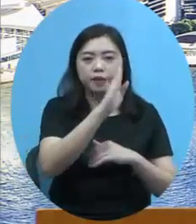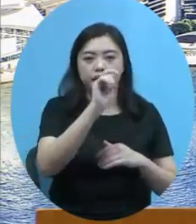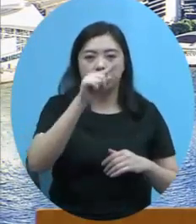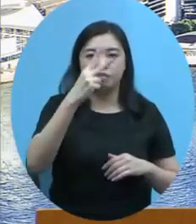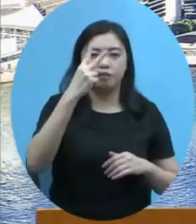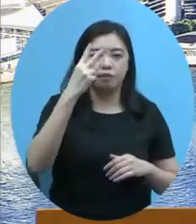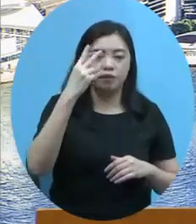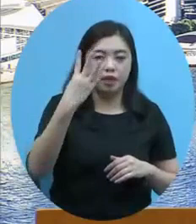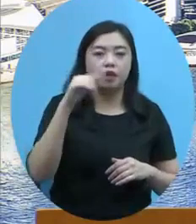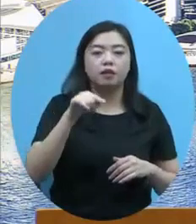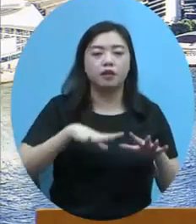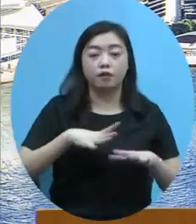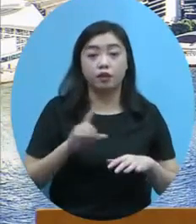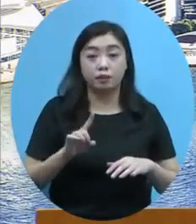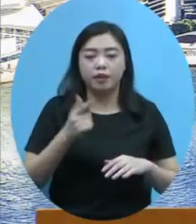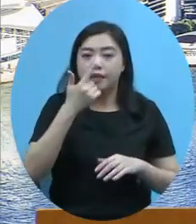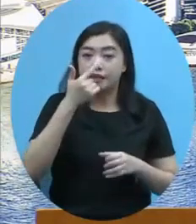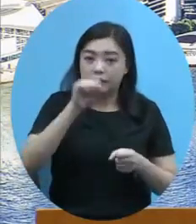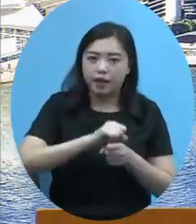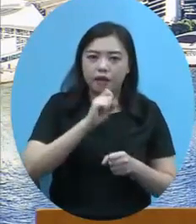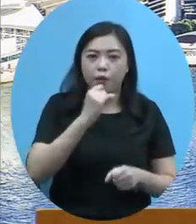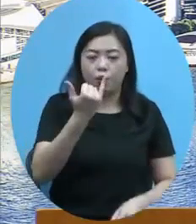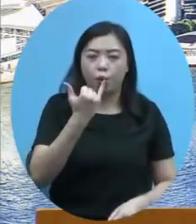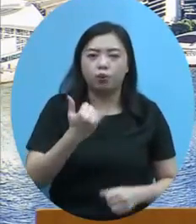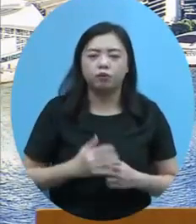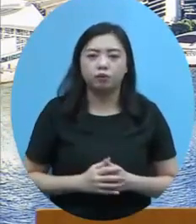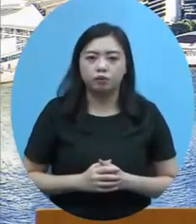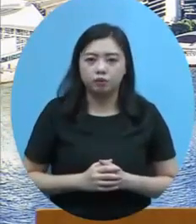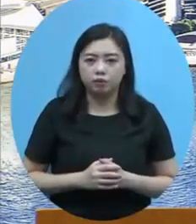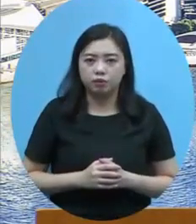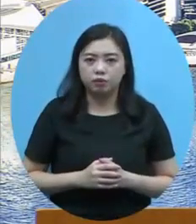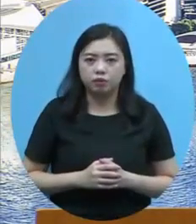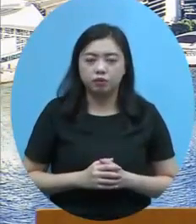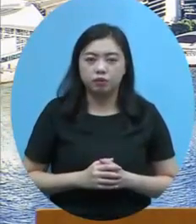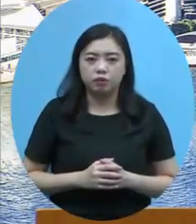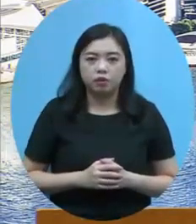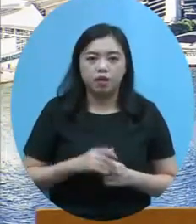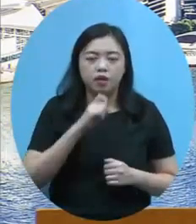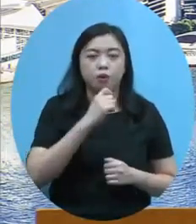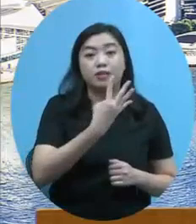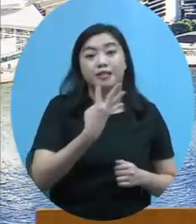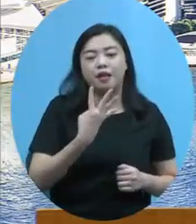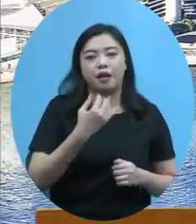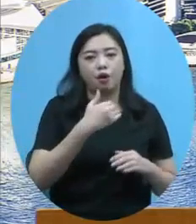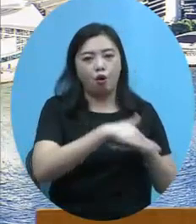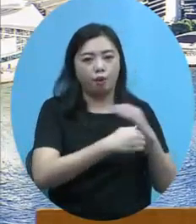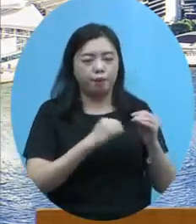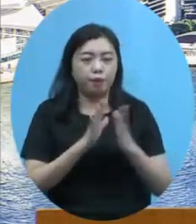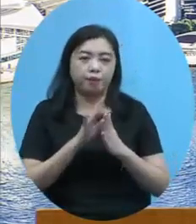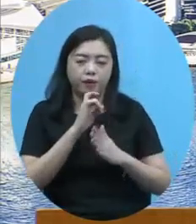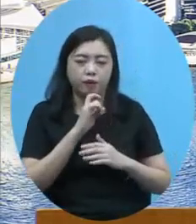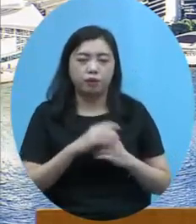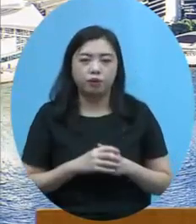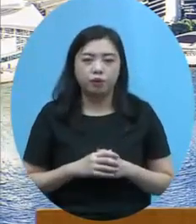方面咧，是新增了有6宗的個案的，咁有4宗咧係輸入性個案，